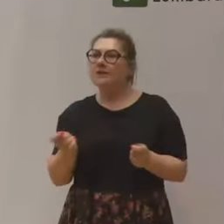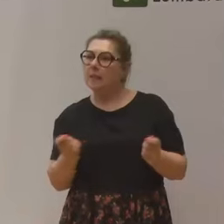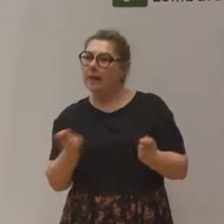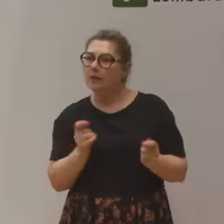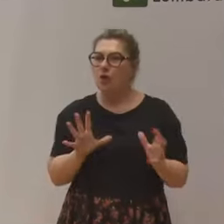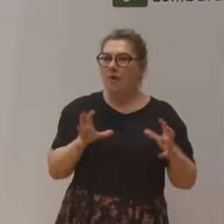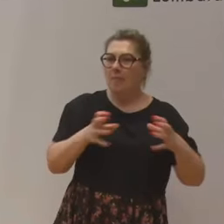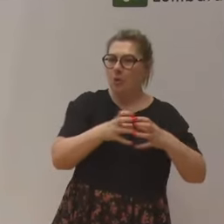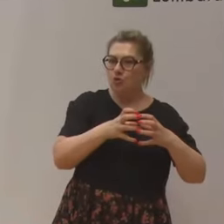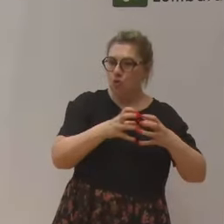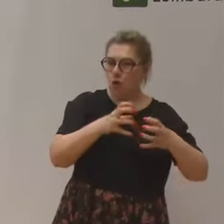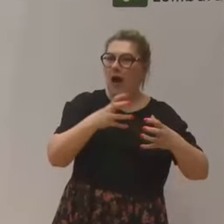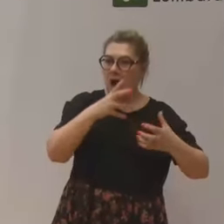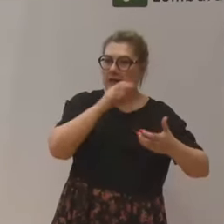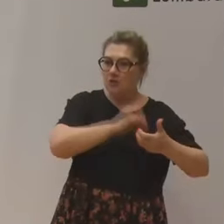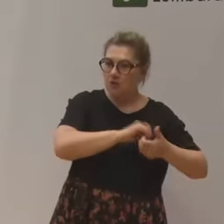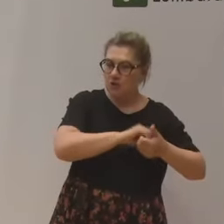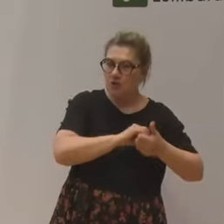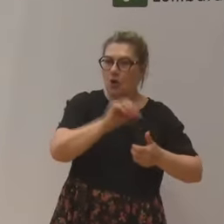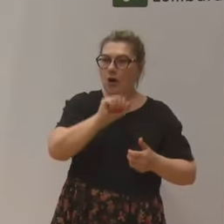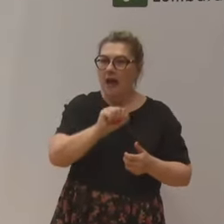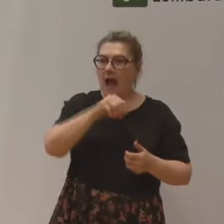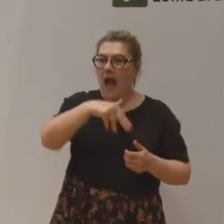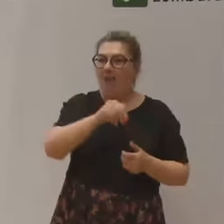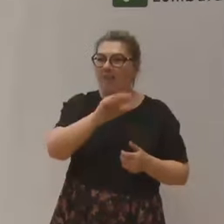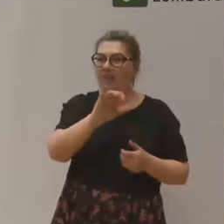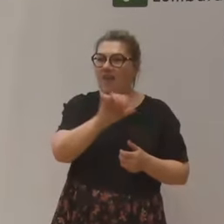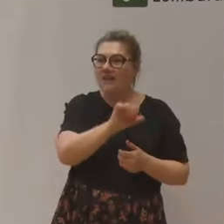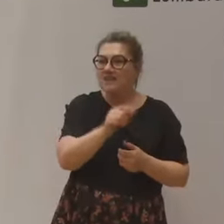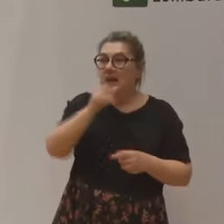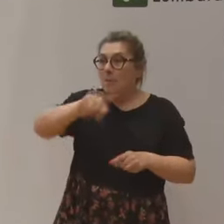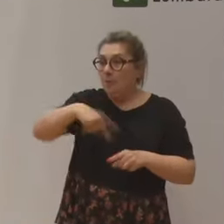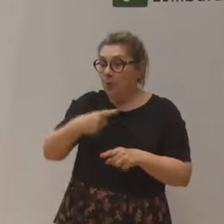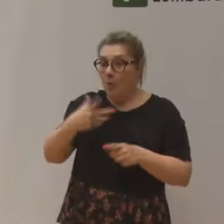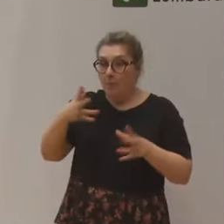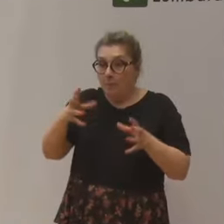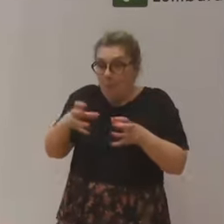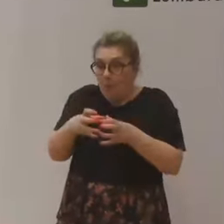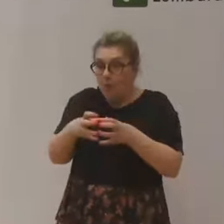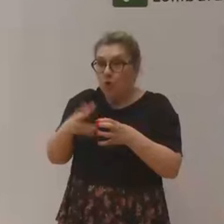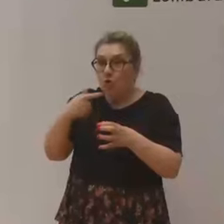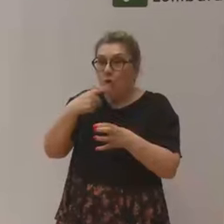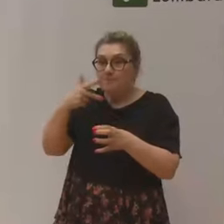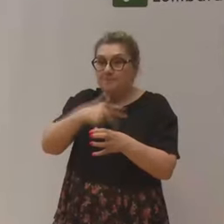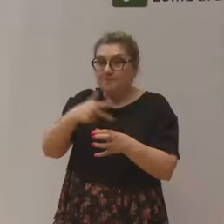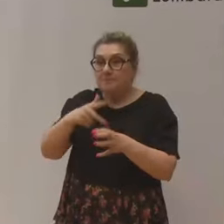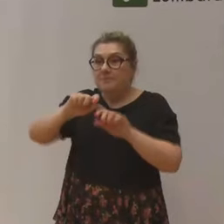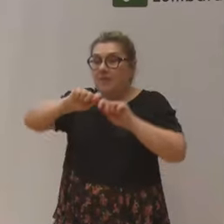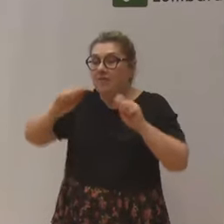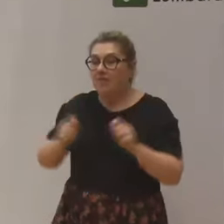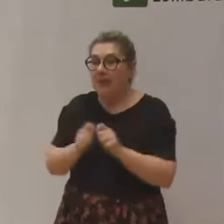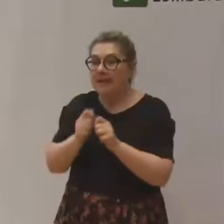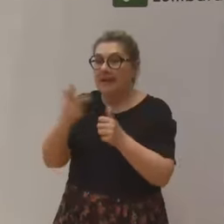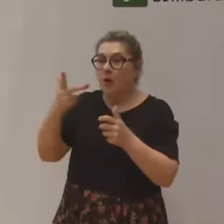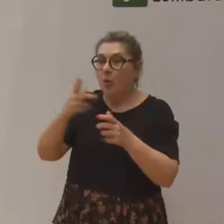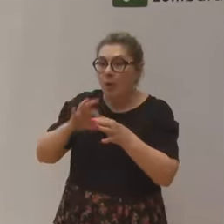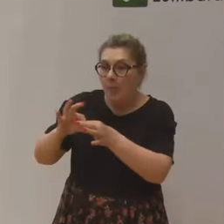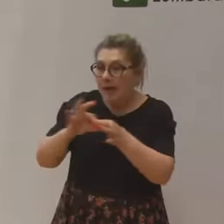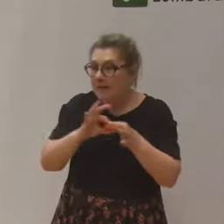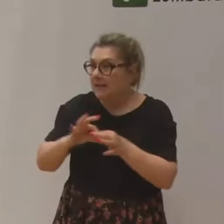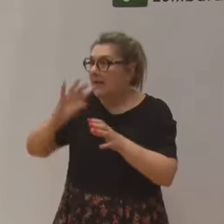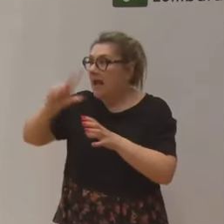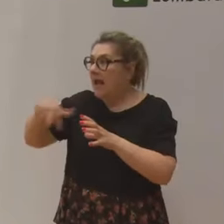delle associazioni, in particolare ANFAS, ma non solo, il mondo della cooperazione sociale, Feder Solidarietà, Conf Cooperative Lombardia e il